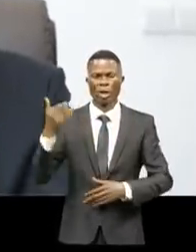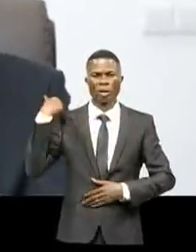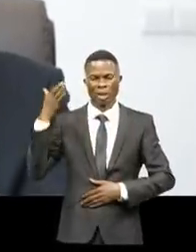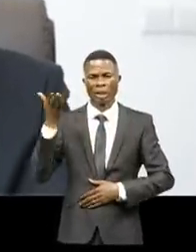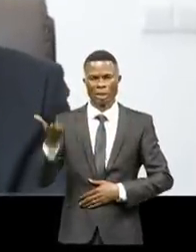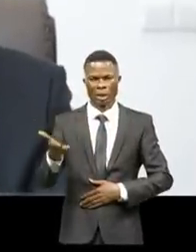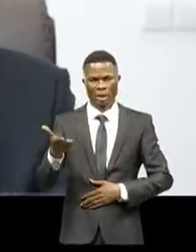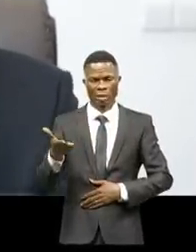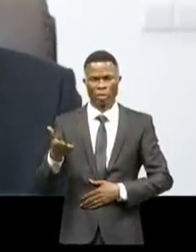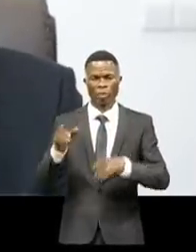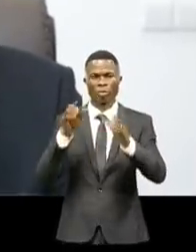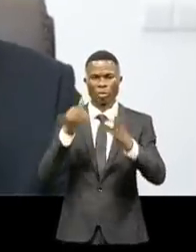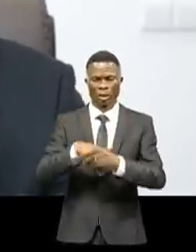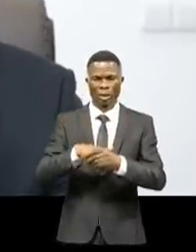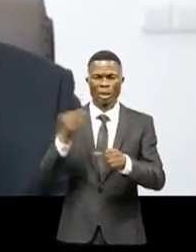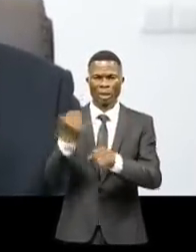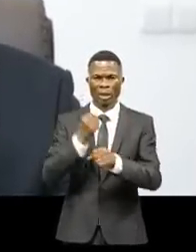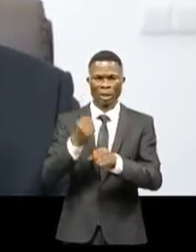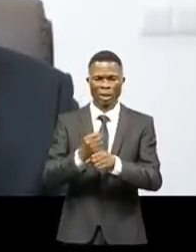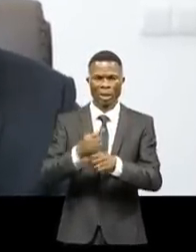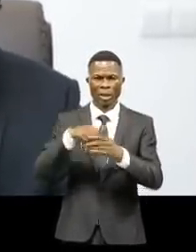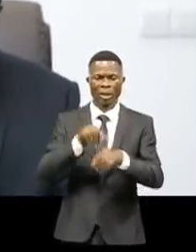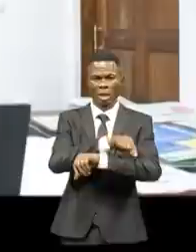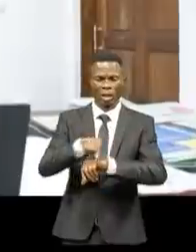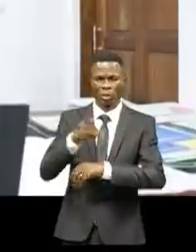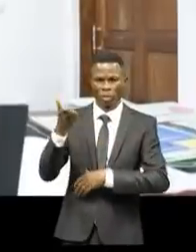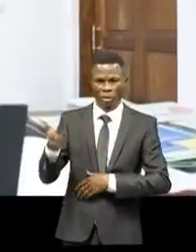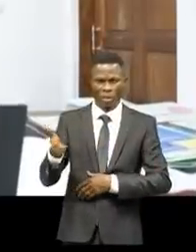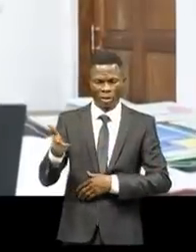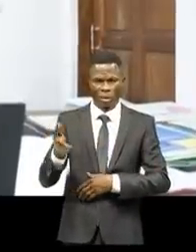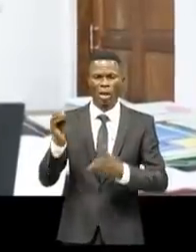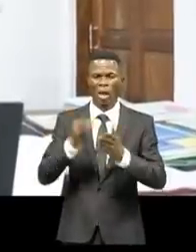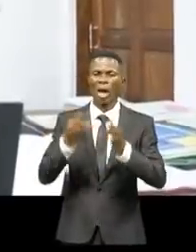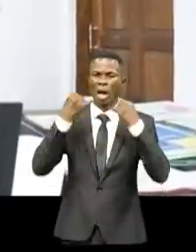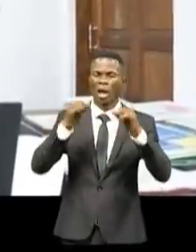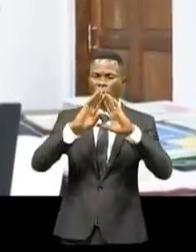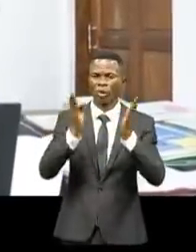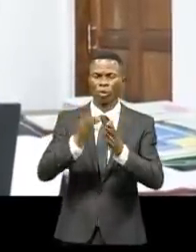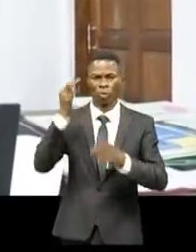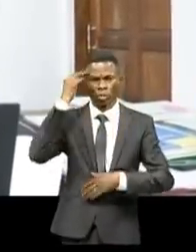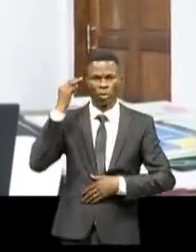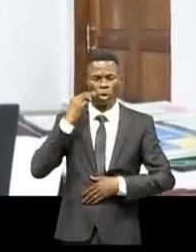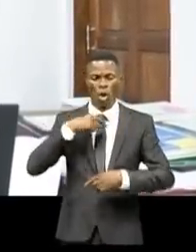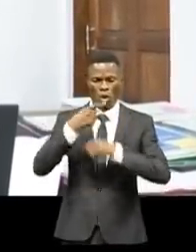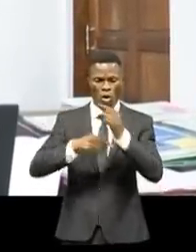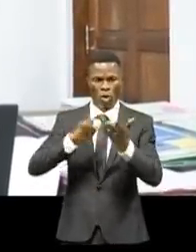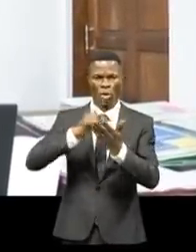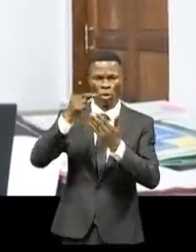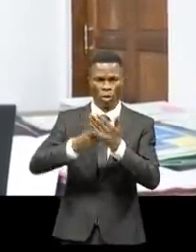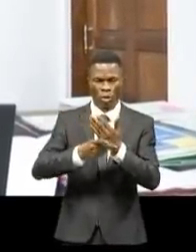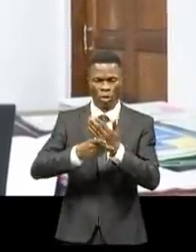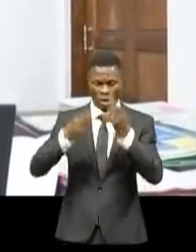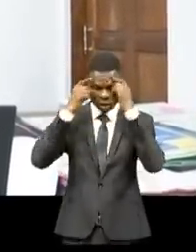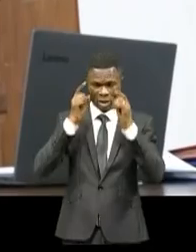de l'État en cours d'exécution au sein de son ministère. Il a informé le Conseil du lancement du processus de prise